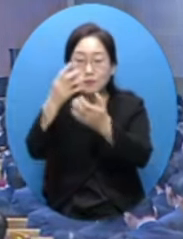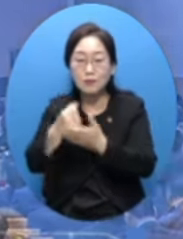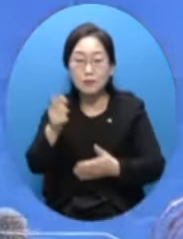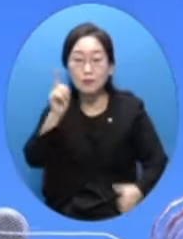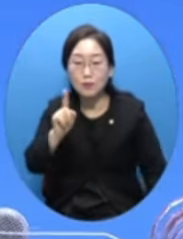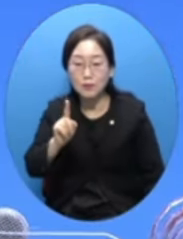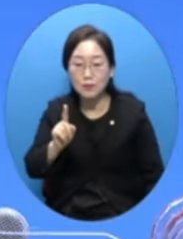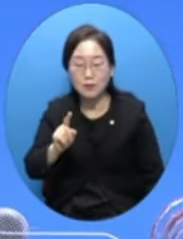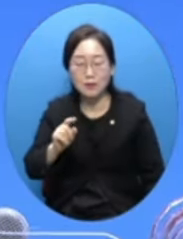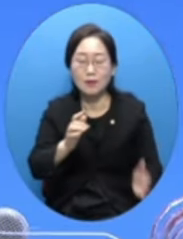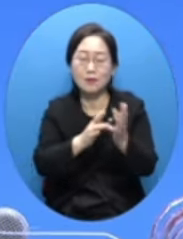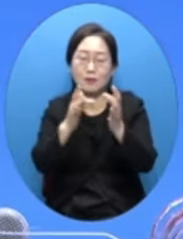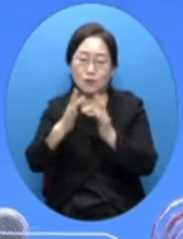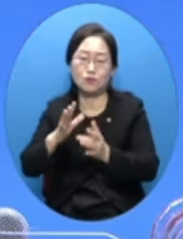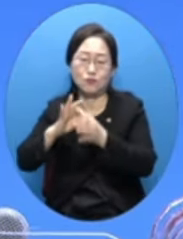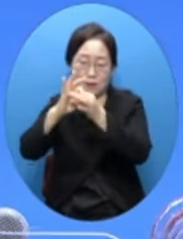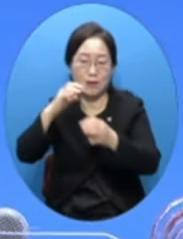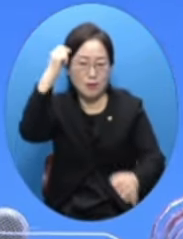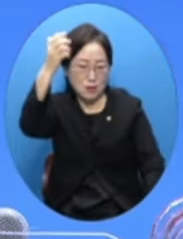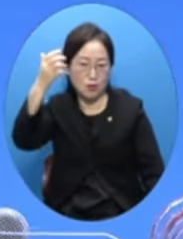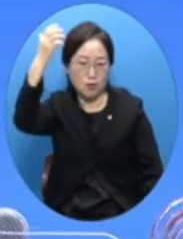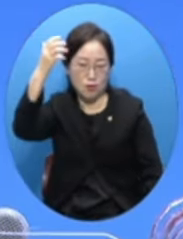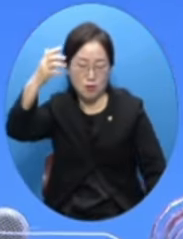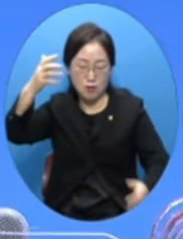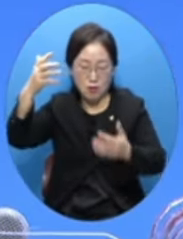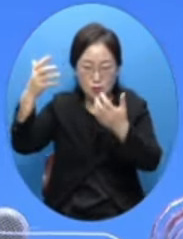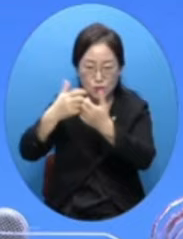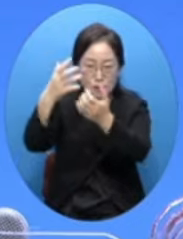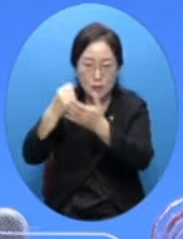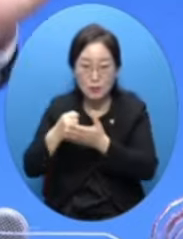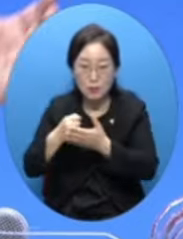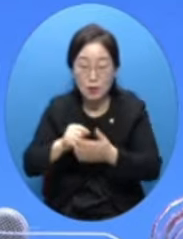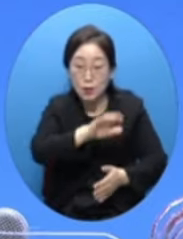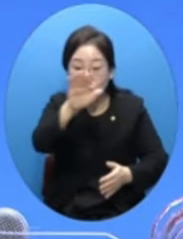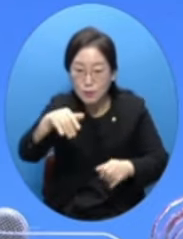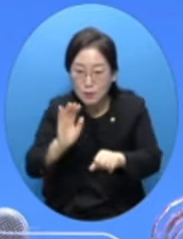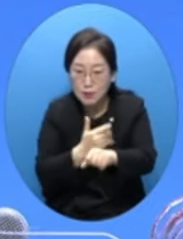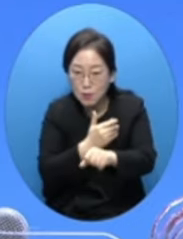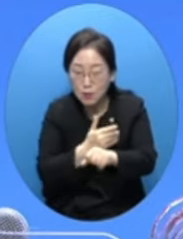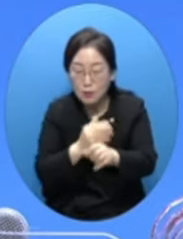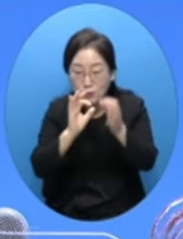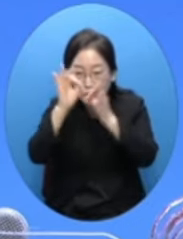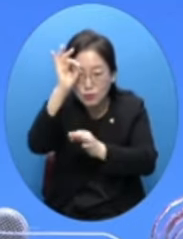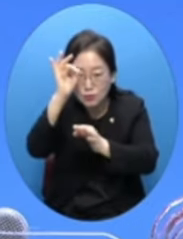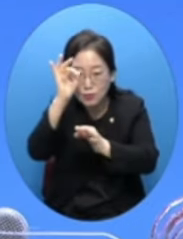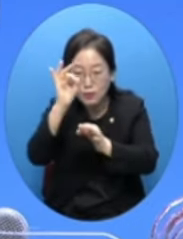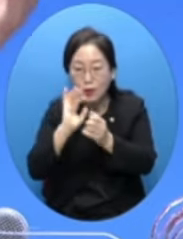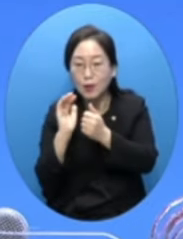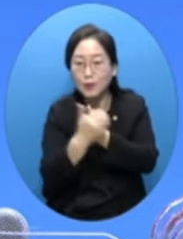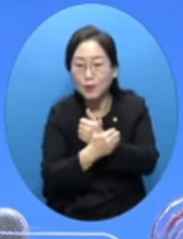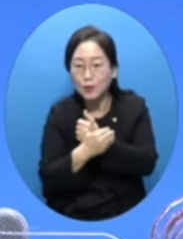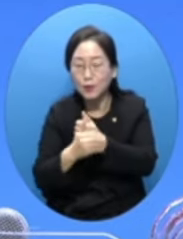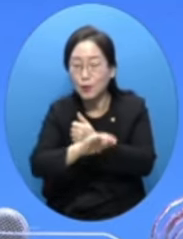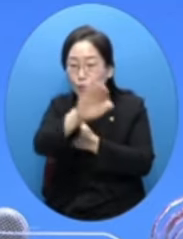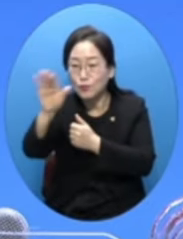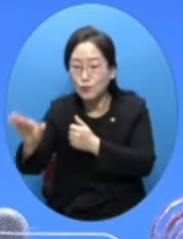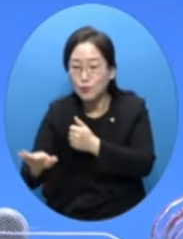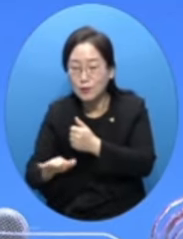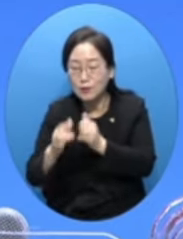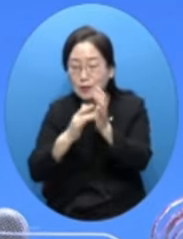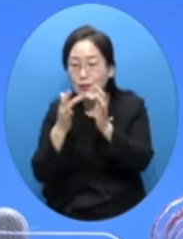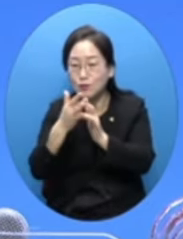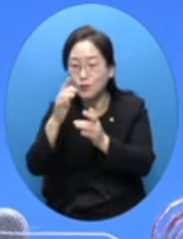영으로 충만한 것입니다. 예수님의 영으로 충만하면 우리의 허물이 감춰지고 우리를 통해서 예수님의 모습이 나타나게 되는